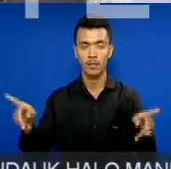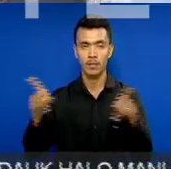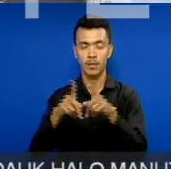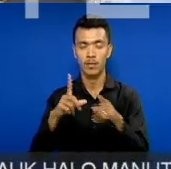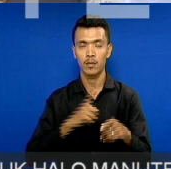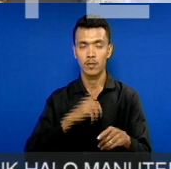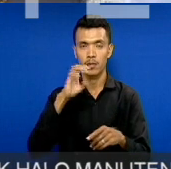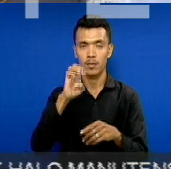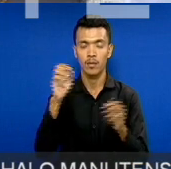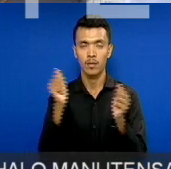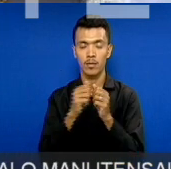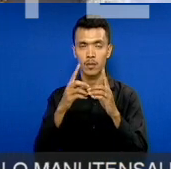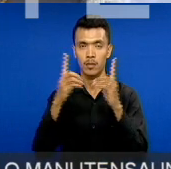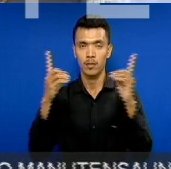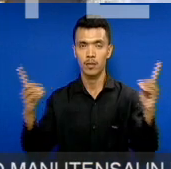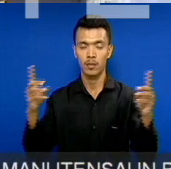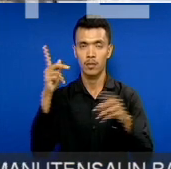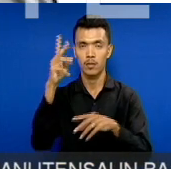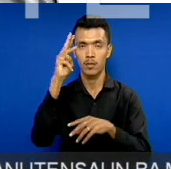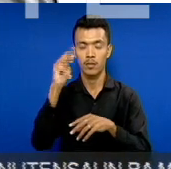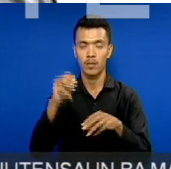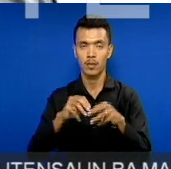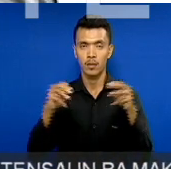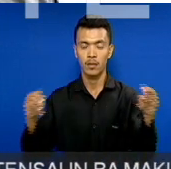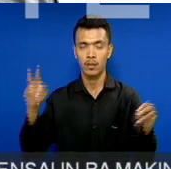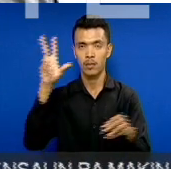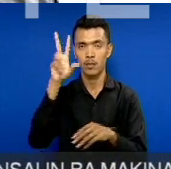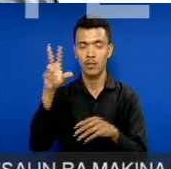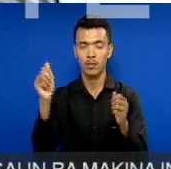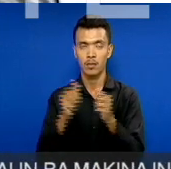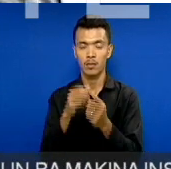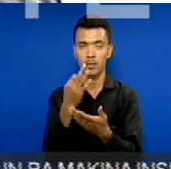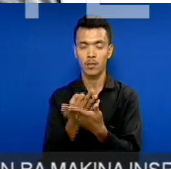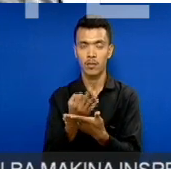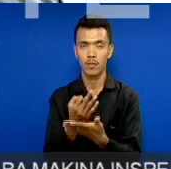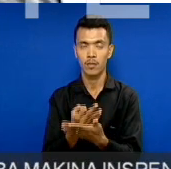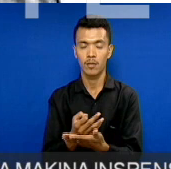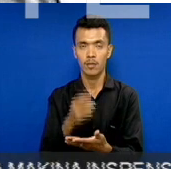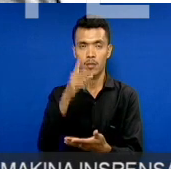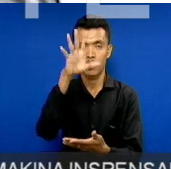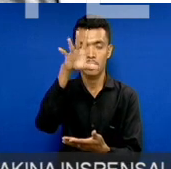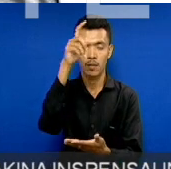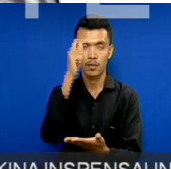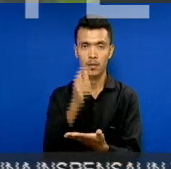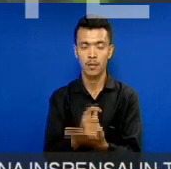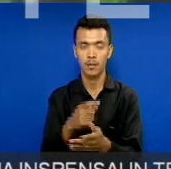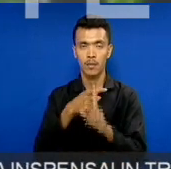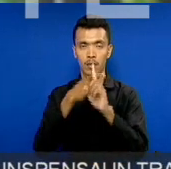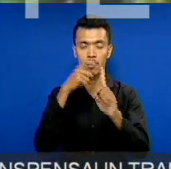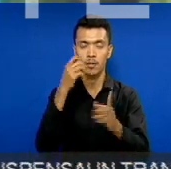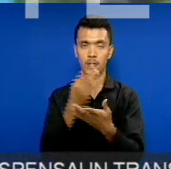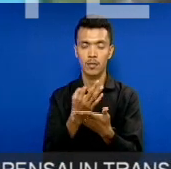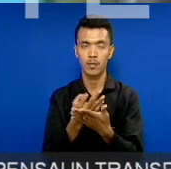ho distansia kilometru tolu resin. Ho total orsamentu dolar amerikanu rihun atus lima husi fundo